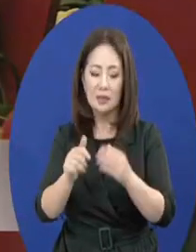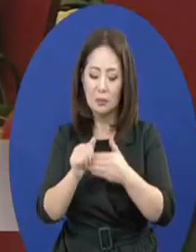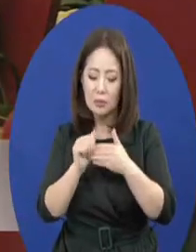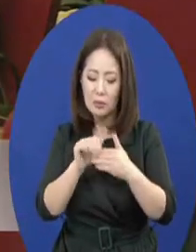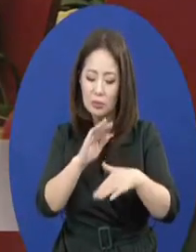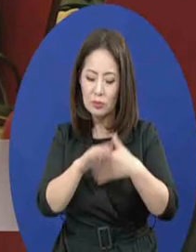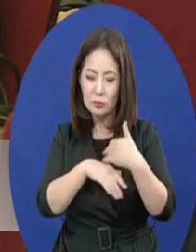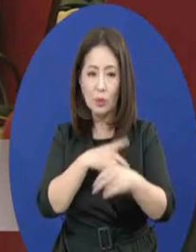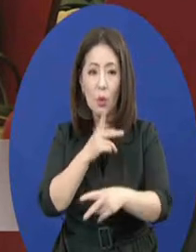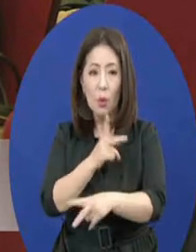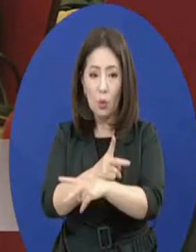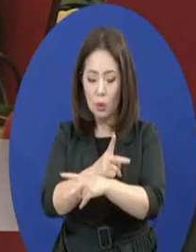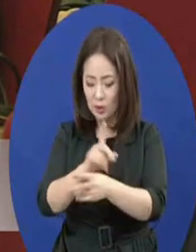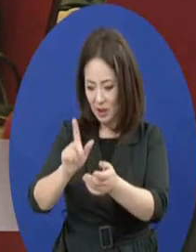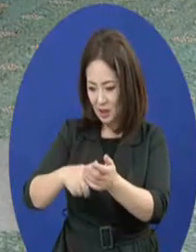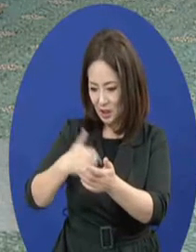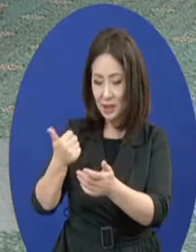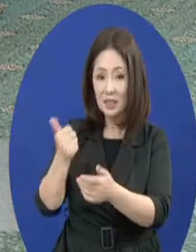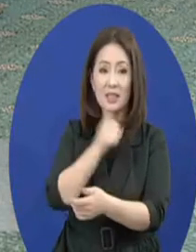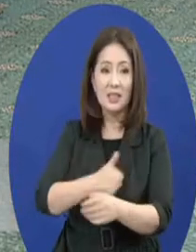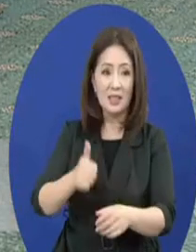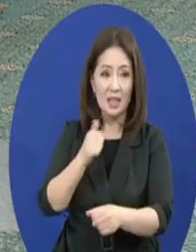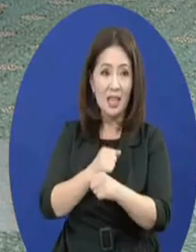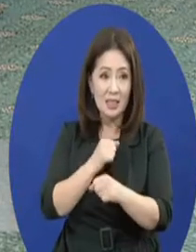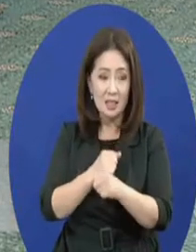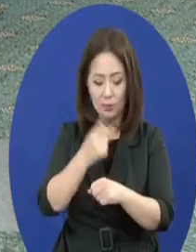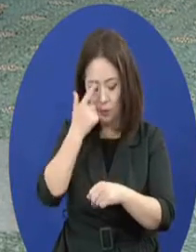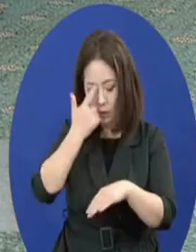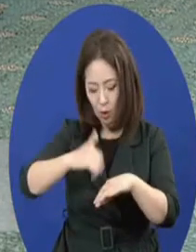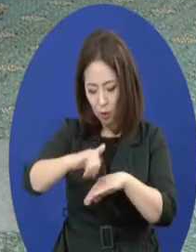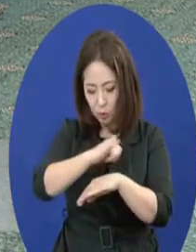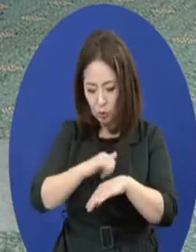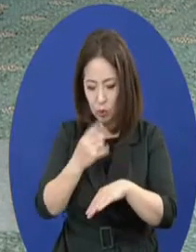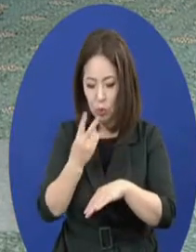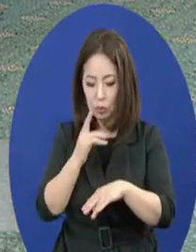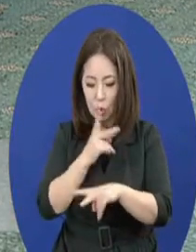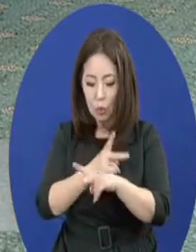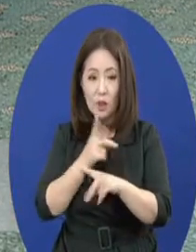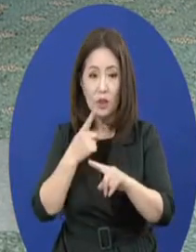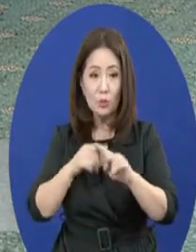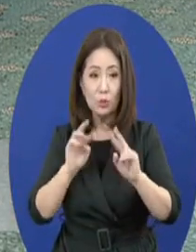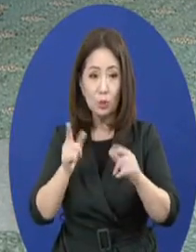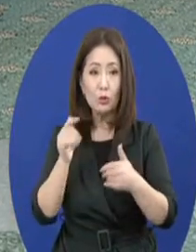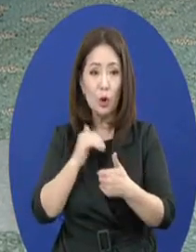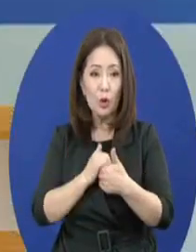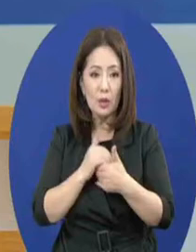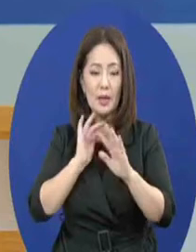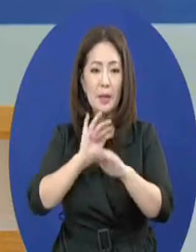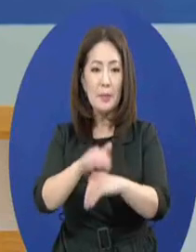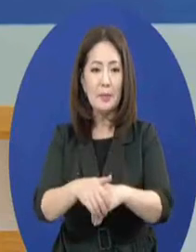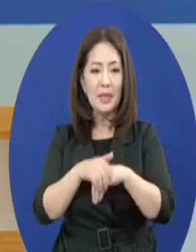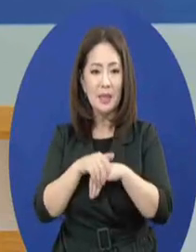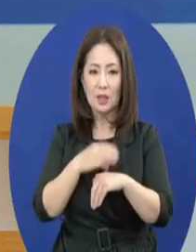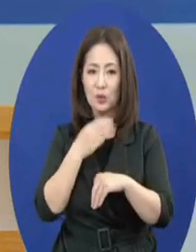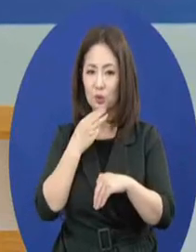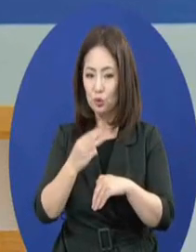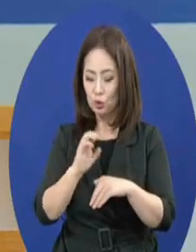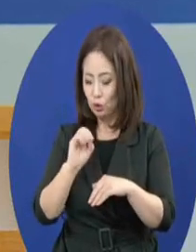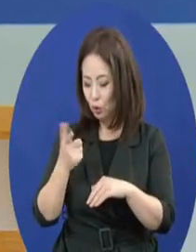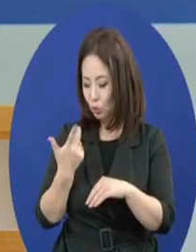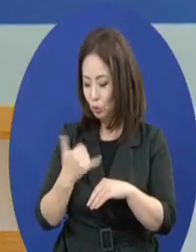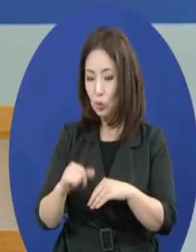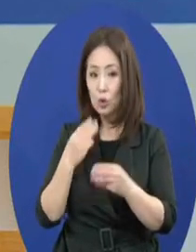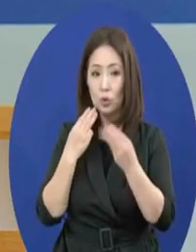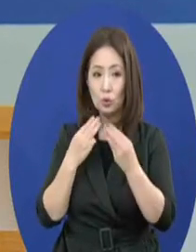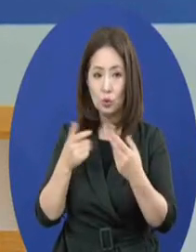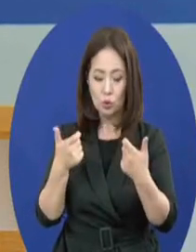хамгаалахад хуулийг хэрэглэж ажилладаг. Монгол Улс үндсэн хуульдаа нэмэлт өөрчлөлт оруулсан. Бие даасан хараат ус шударга ёс зүйтэй шүүхийн